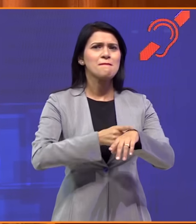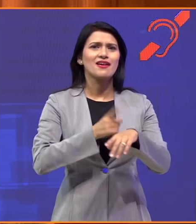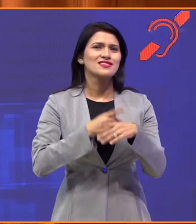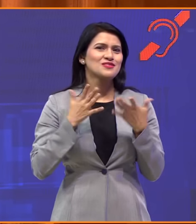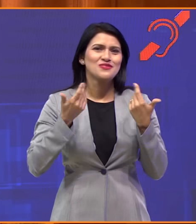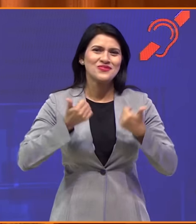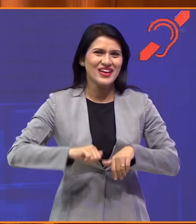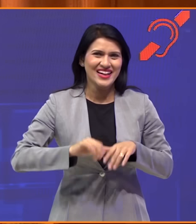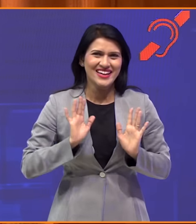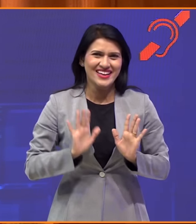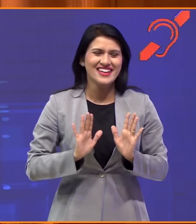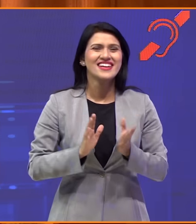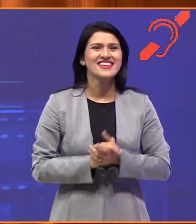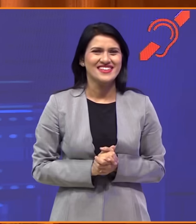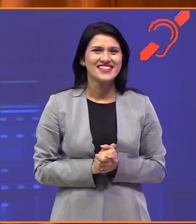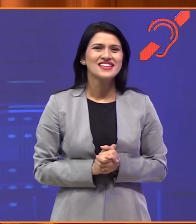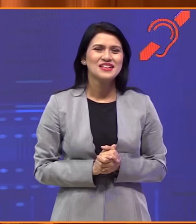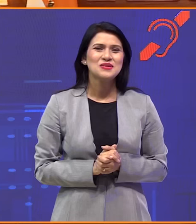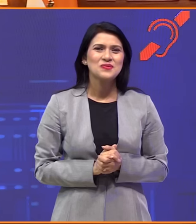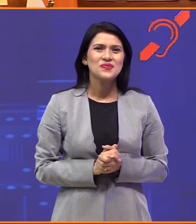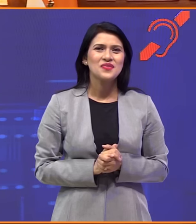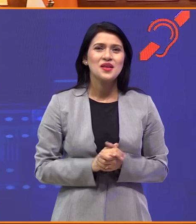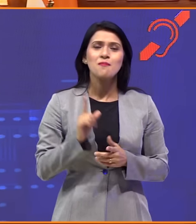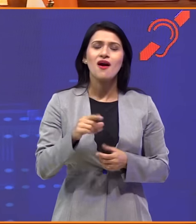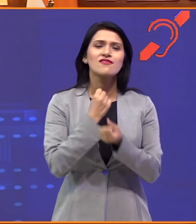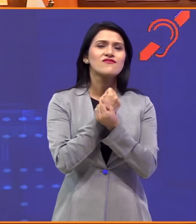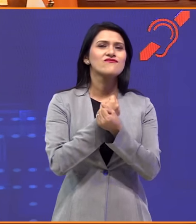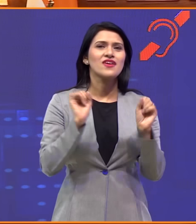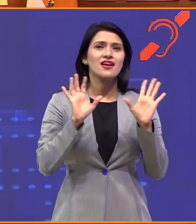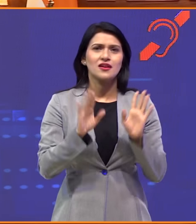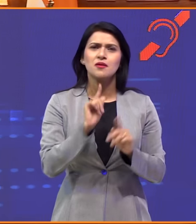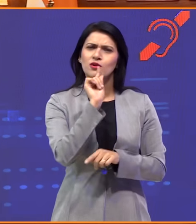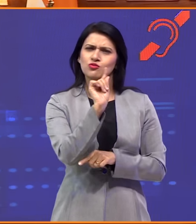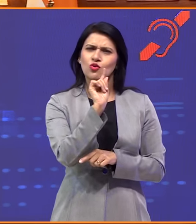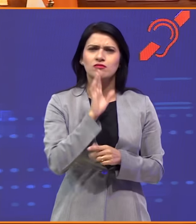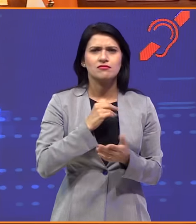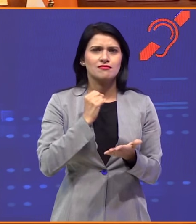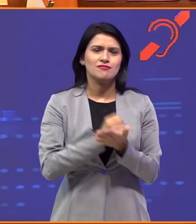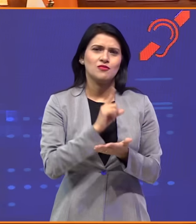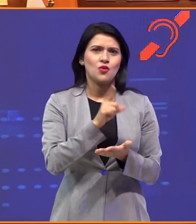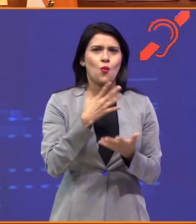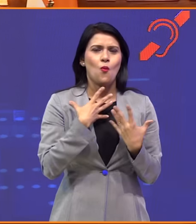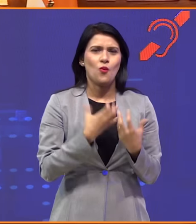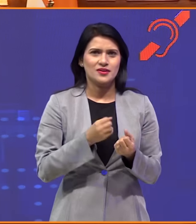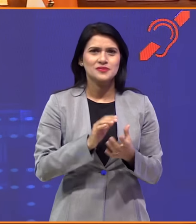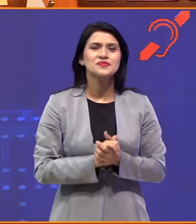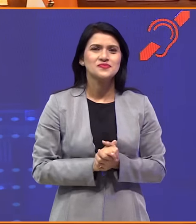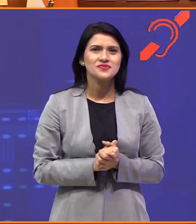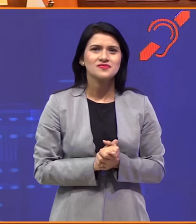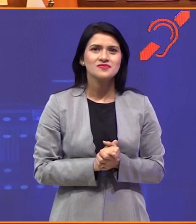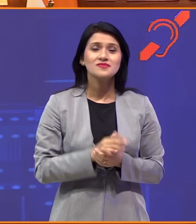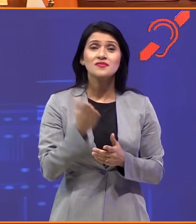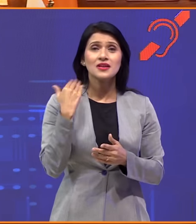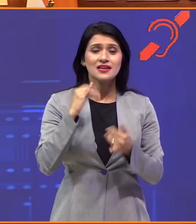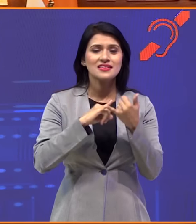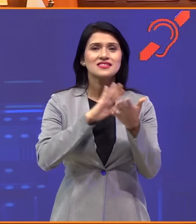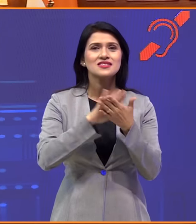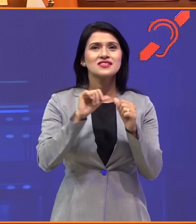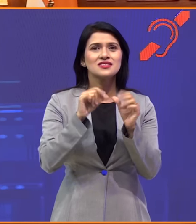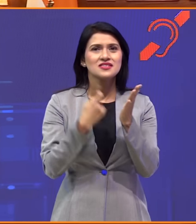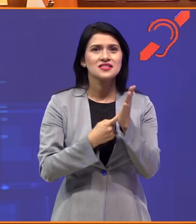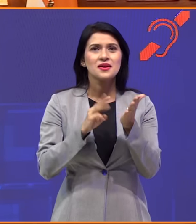पॉसिबल नहीं है इसके बाद लेकिन बाइज्जत बरी करने के लिए एक छोटी सी शर्त है हमें शर्मिला जी ने पिछले दिनों बताया